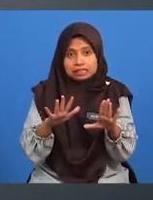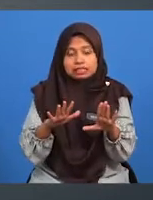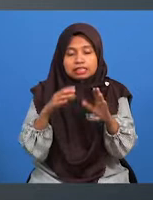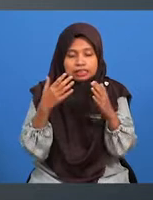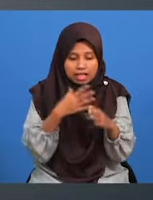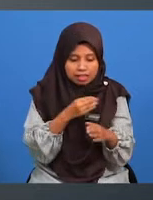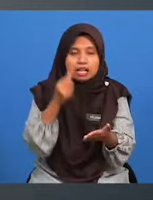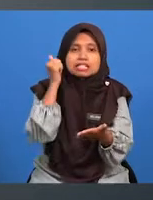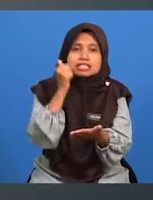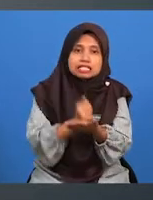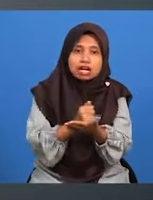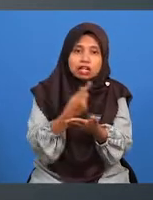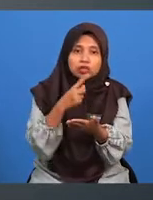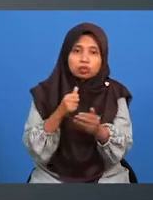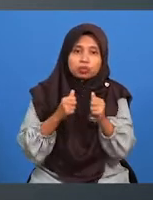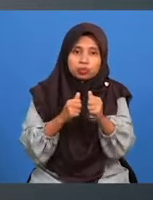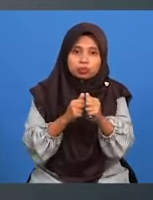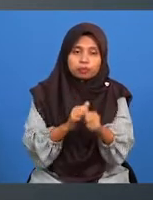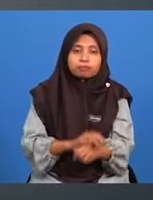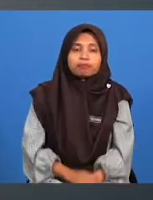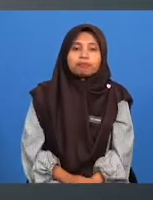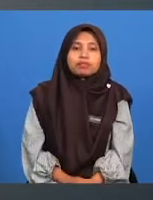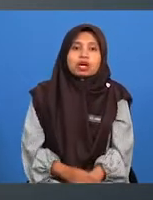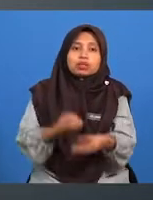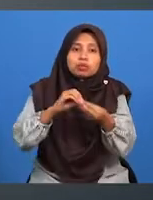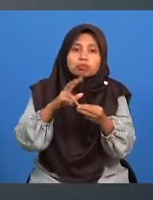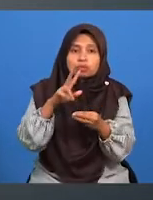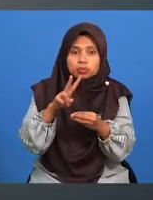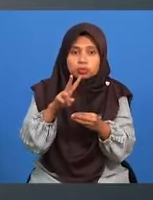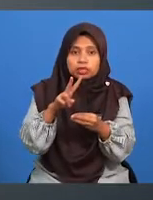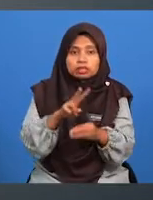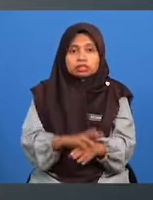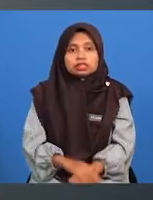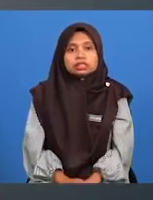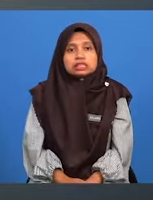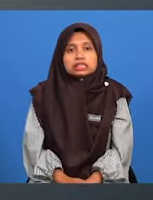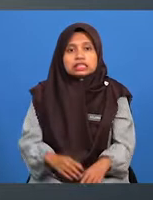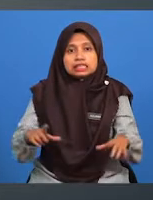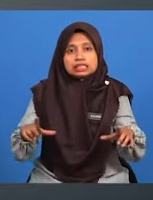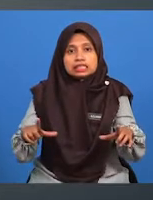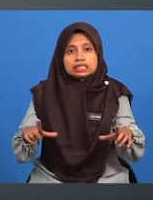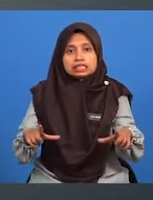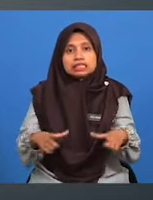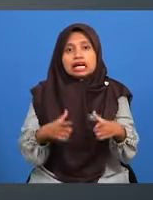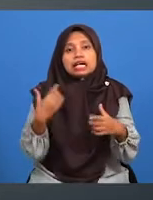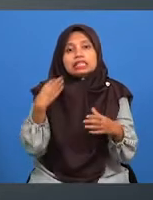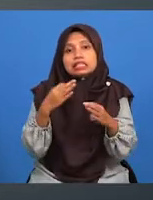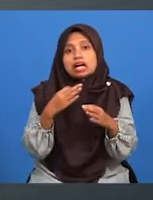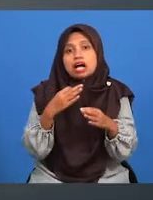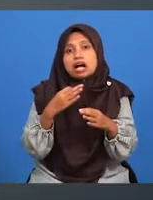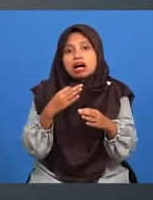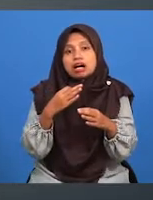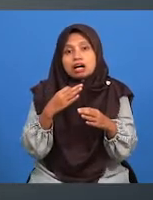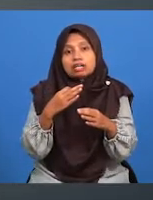dan sah menurut hukum syarak. Syarat yang kedua bagi sirah Al-Qardu ialah ijab dan